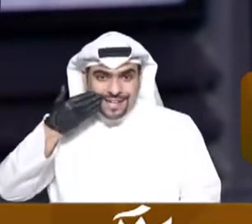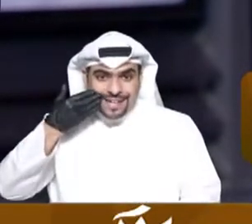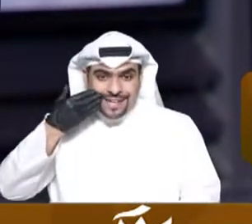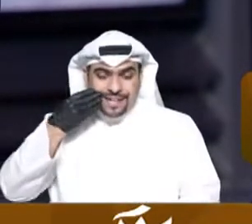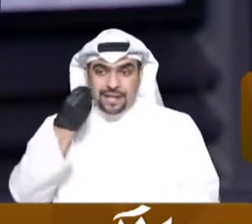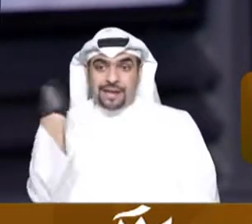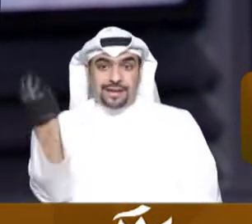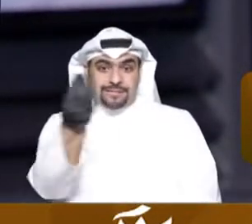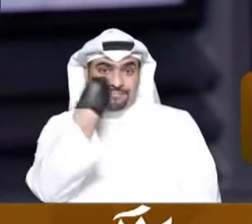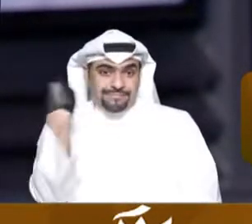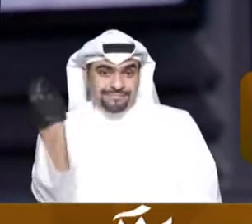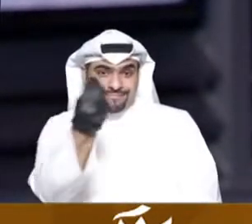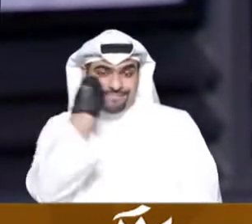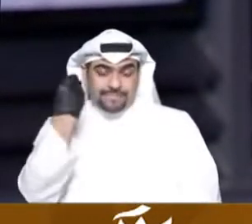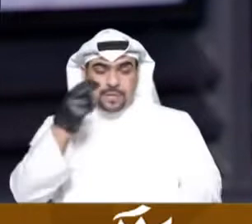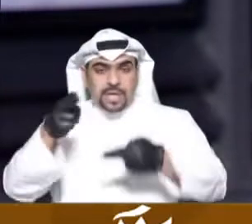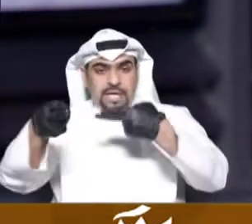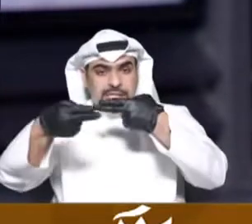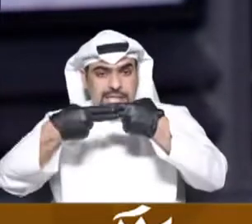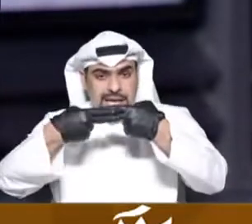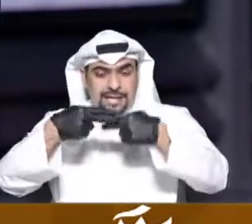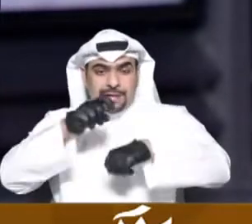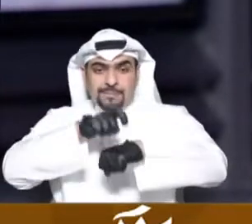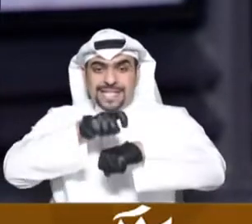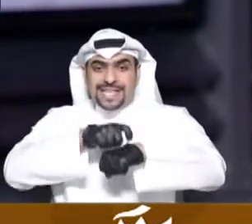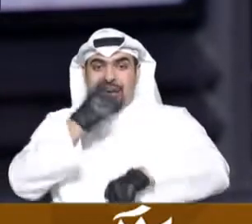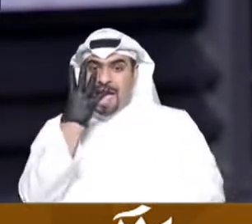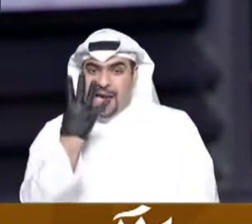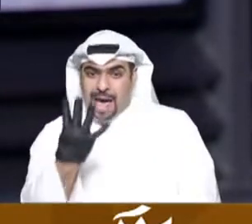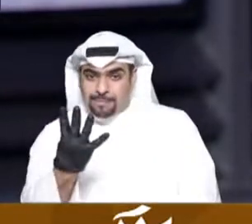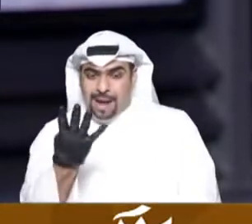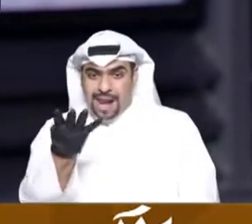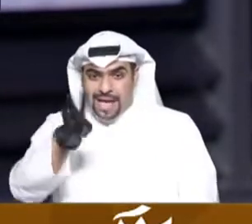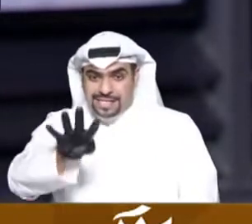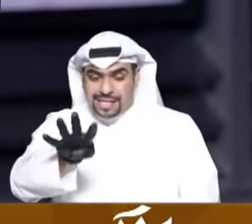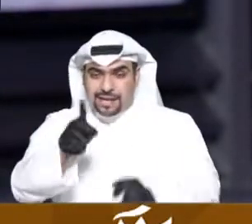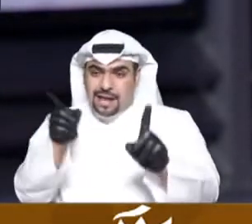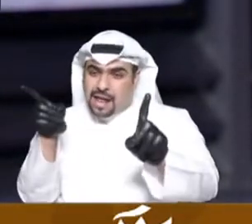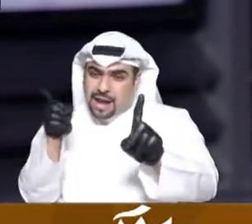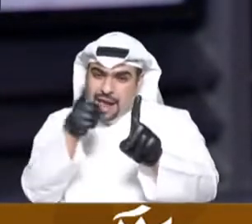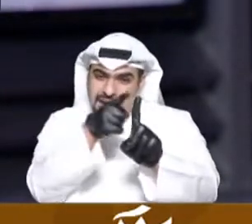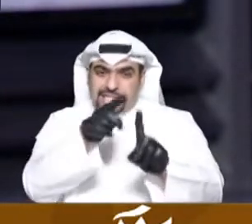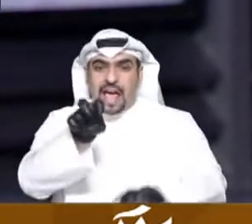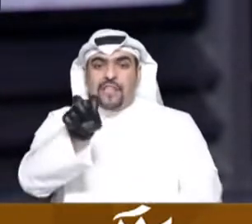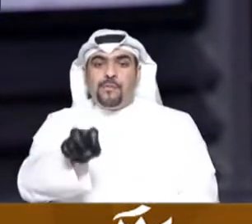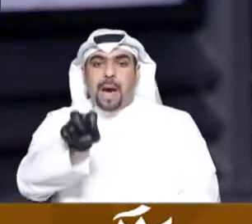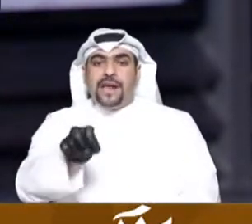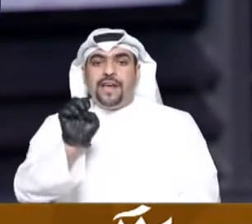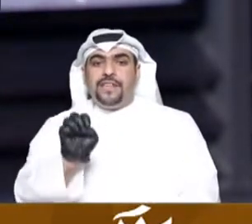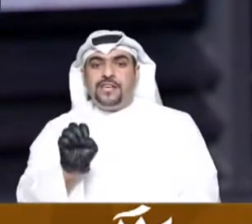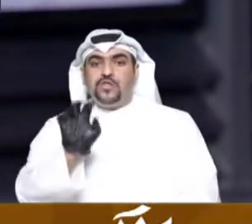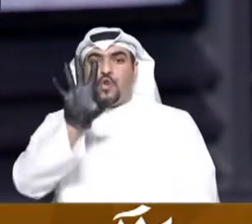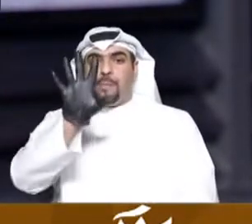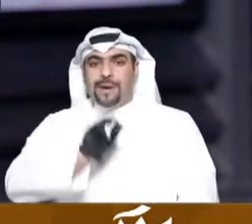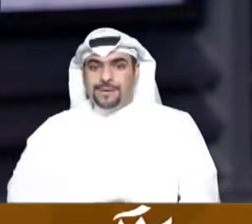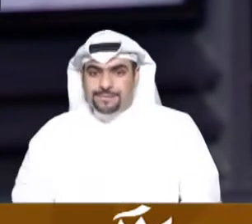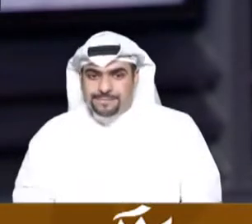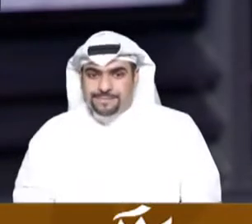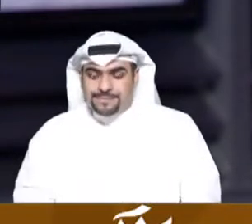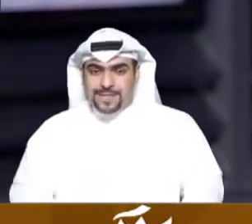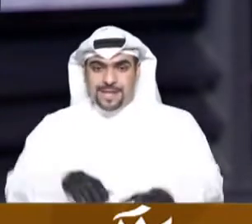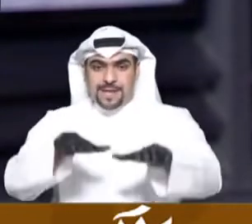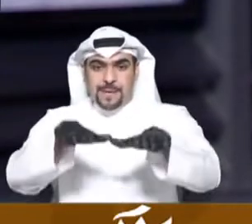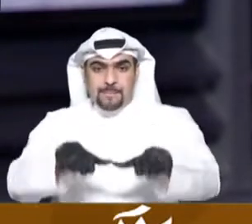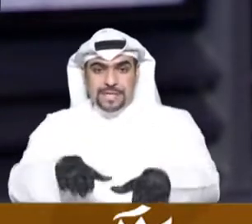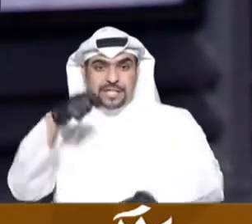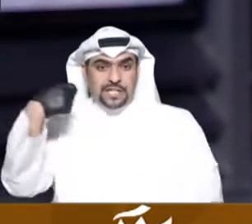الساعة 4 للساعة 8. طبعا الآلية يمكن احنا من بعد ما نشر من قبل مجلس الوزراء يعني